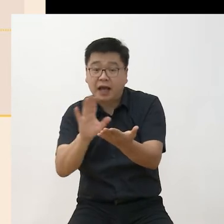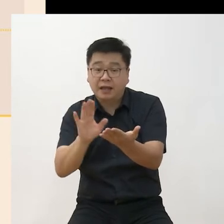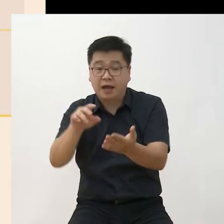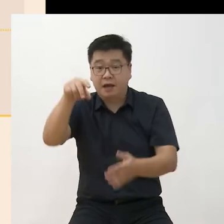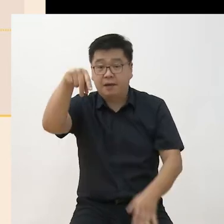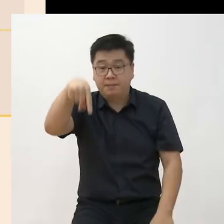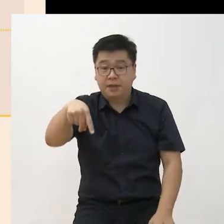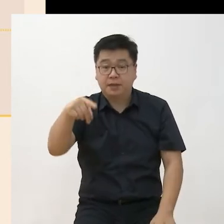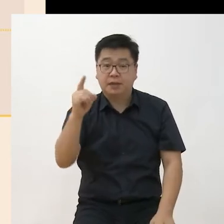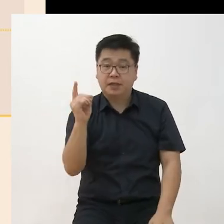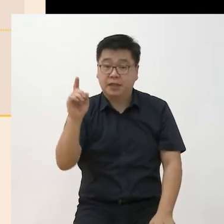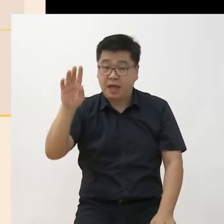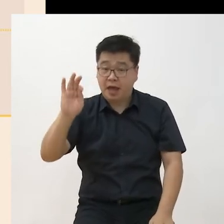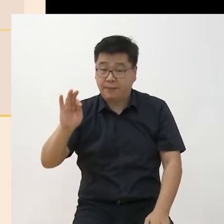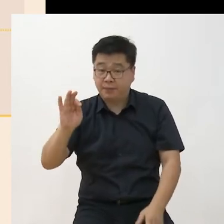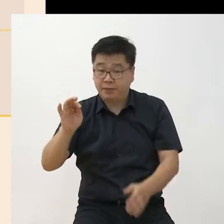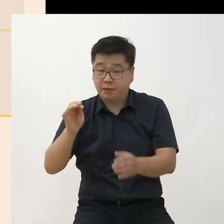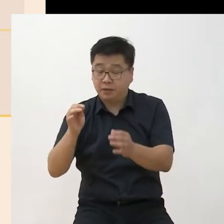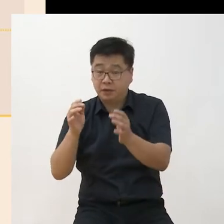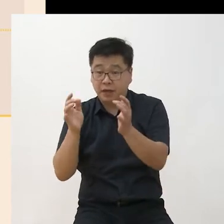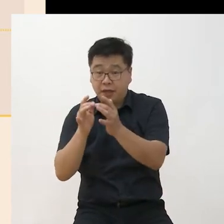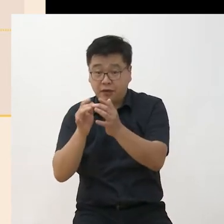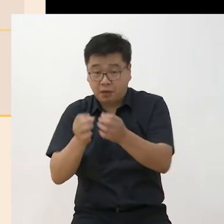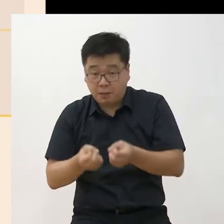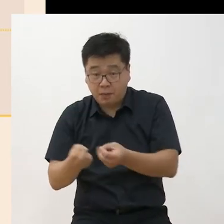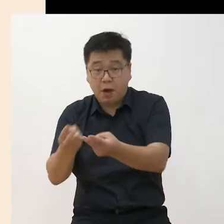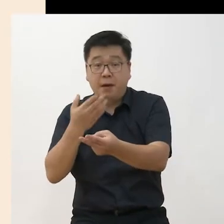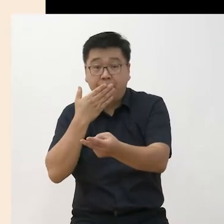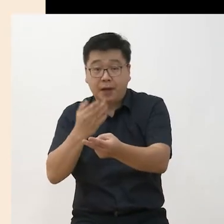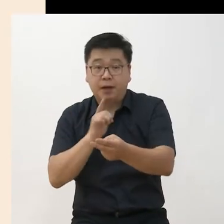하셔도 저희가 심의에 참고할 수 있도록 그렇게 변경을 했습니다.